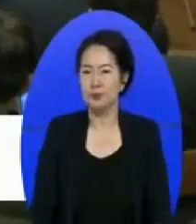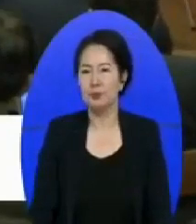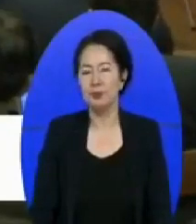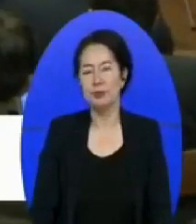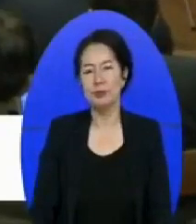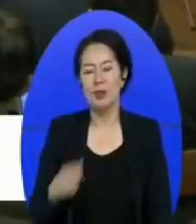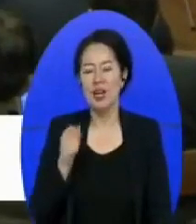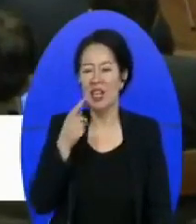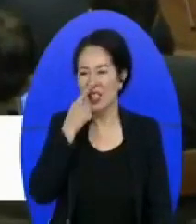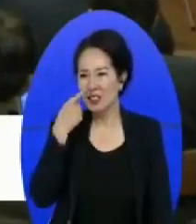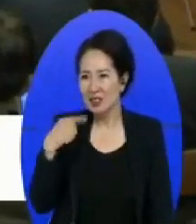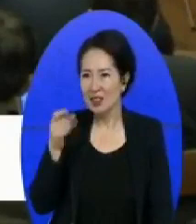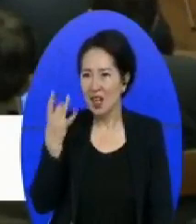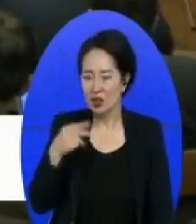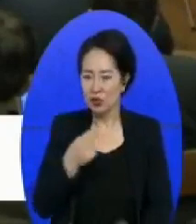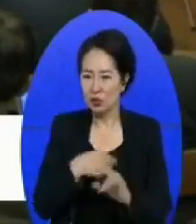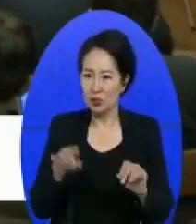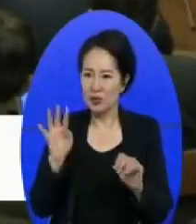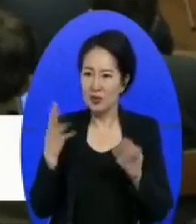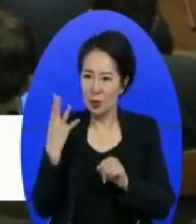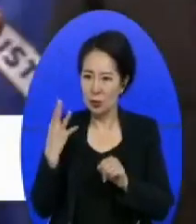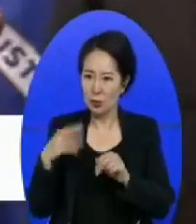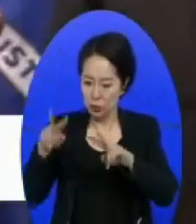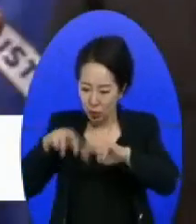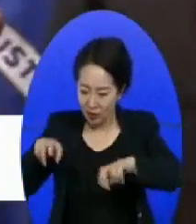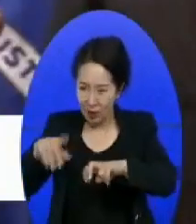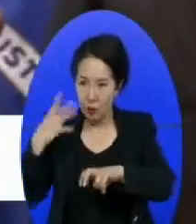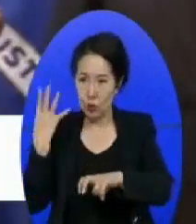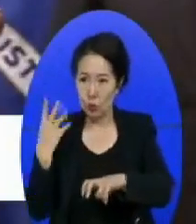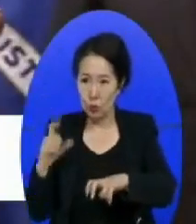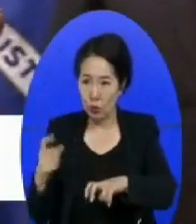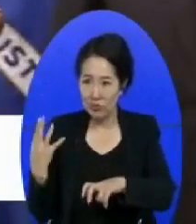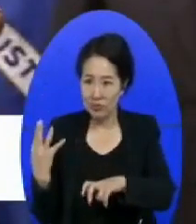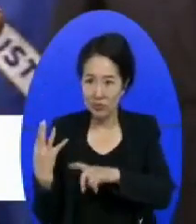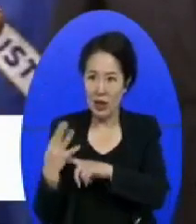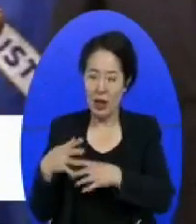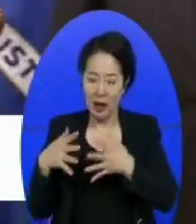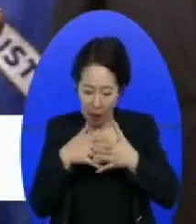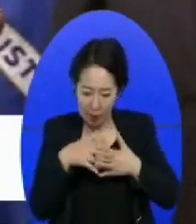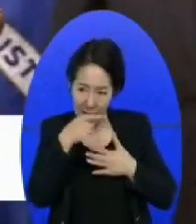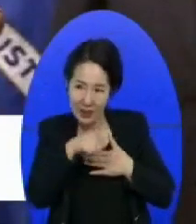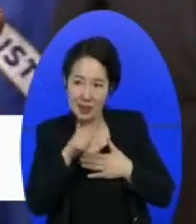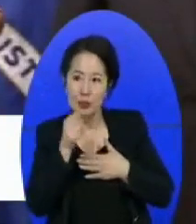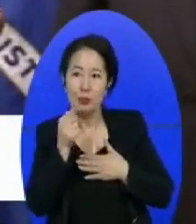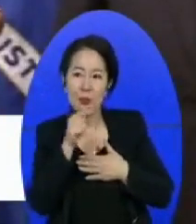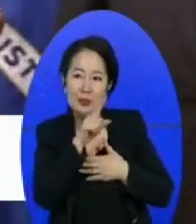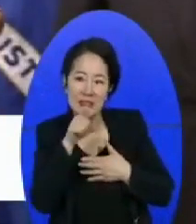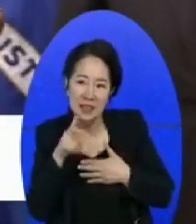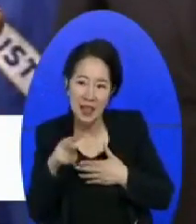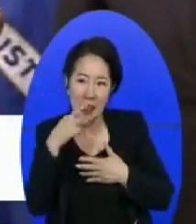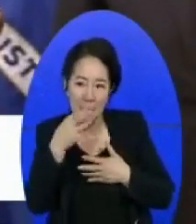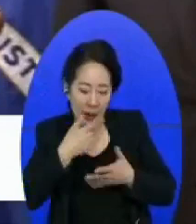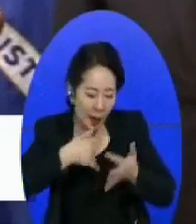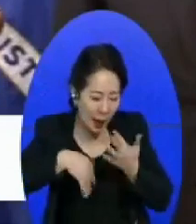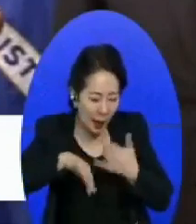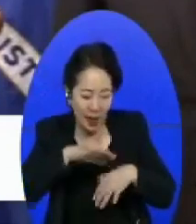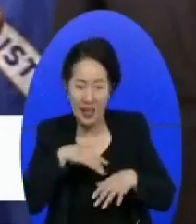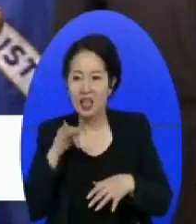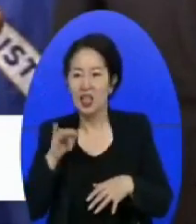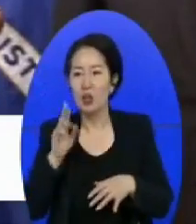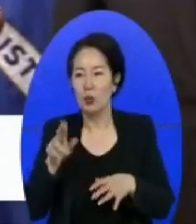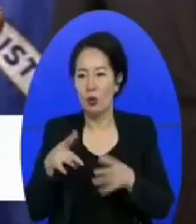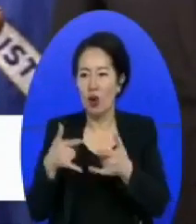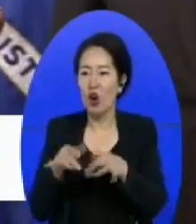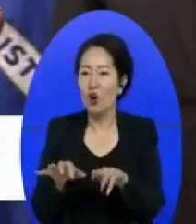Хятадын ардын чөлөөлөх армийн харьяа 54-р судалгааны хүрээлэнгийн тэдгээр албахагч Америкийн нэгдсэн улсын зээлийн мэдээллийн EQ Fax